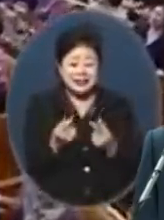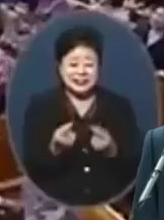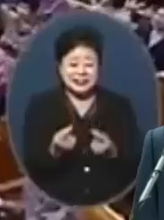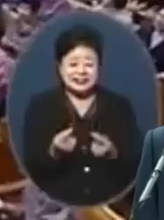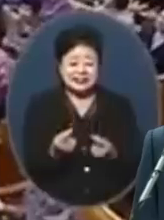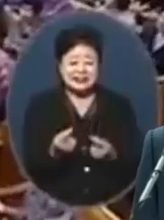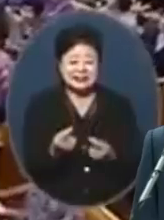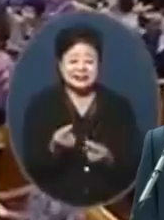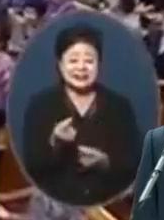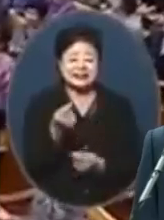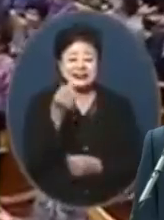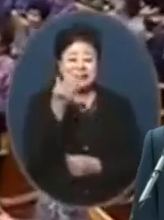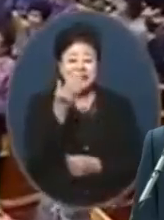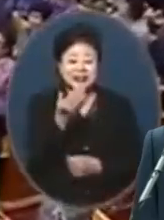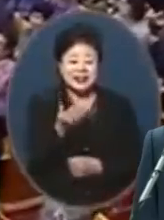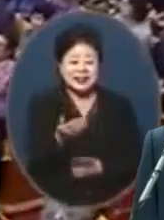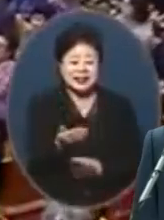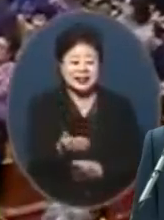잘해가지